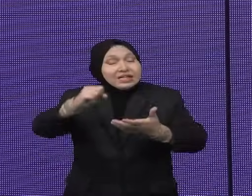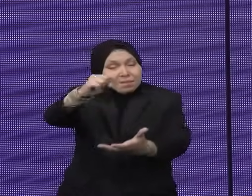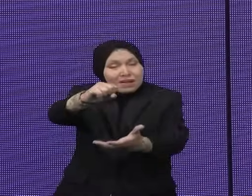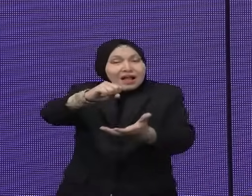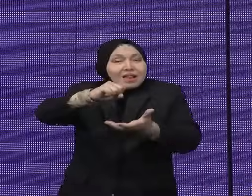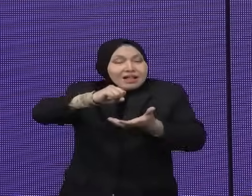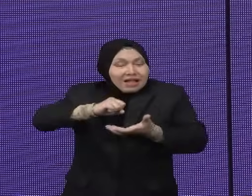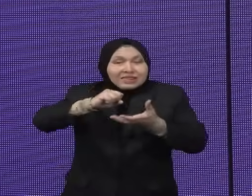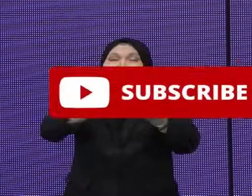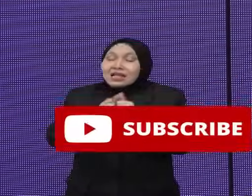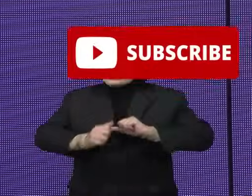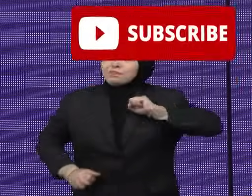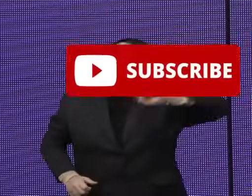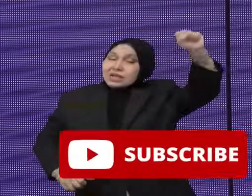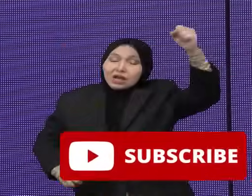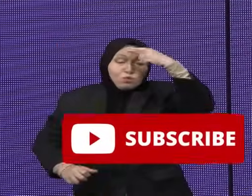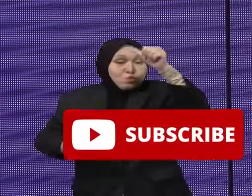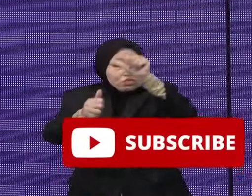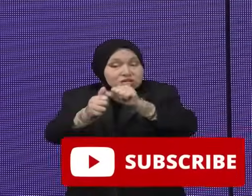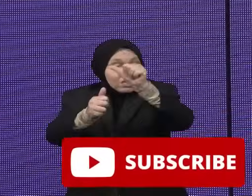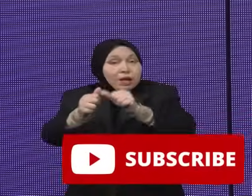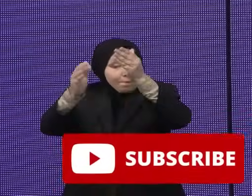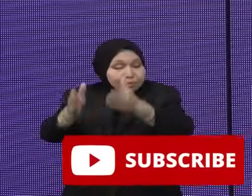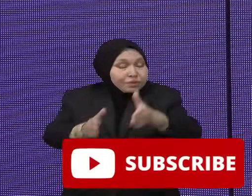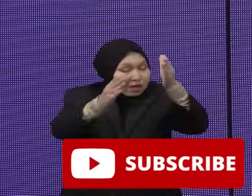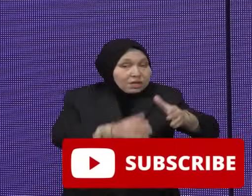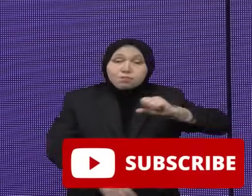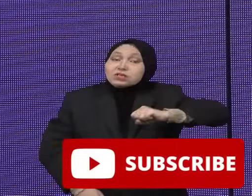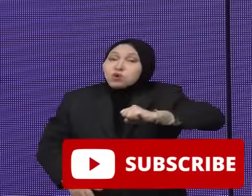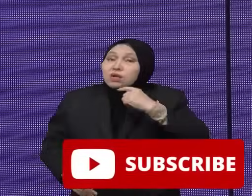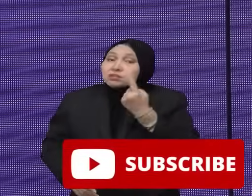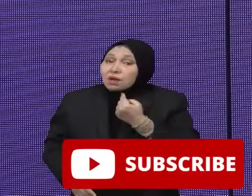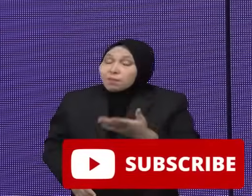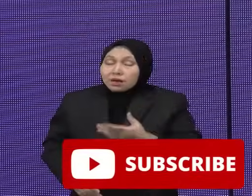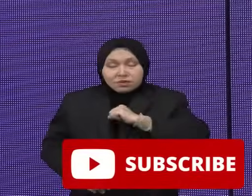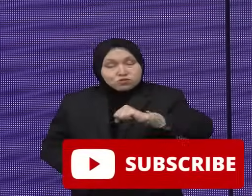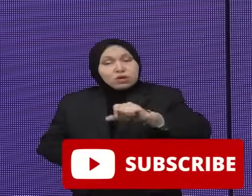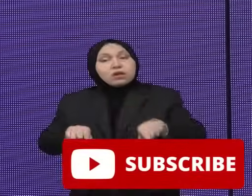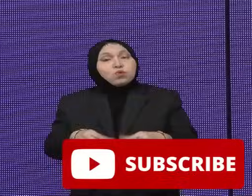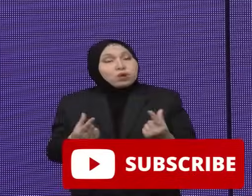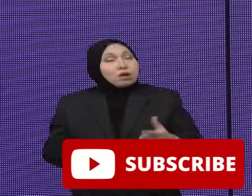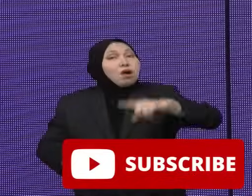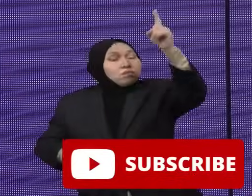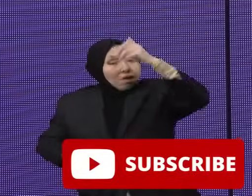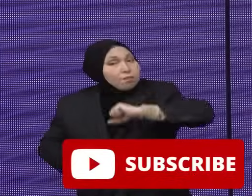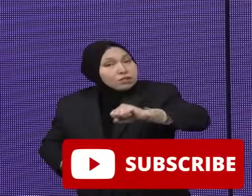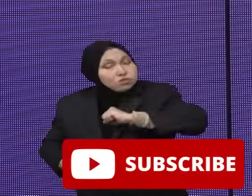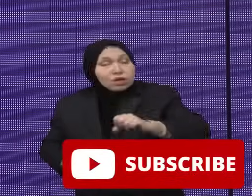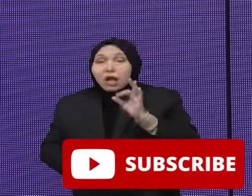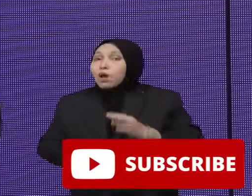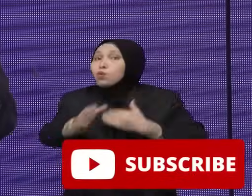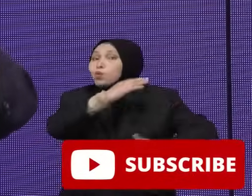dengan kemerdekaan bagi setiap orang. Dan ini adalah perjuangan siapa? Perjuangan Al-Quran. Allah perjuangkan. Kalau